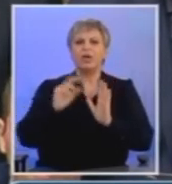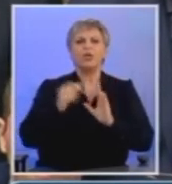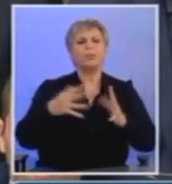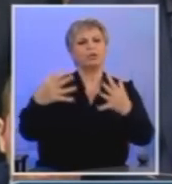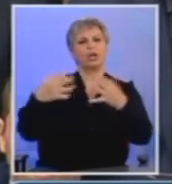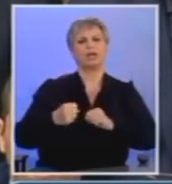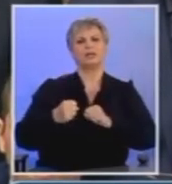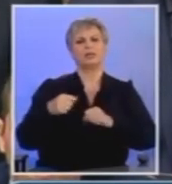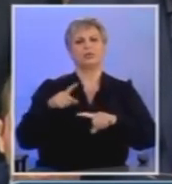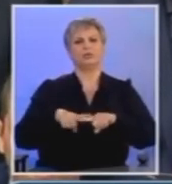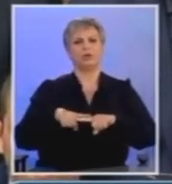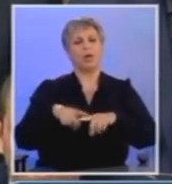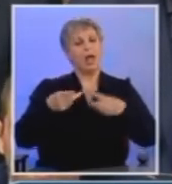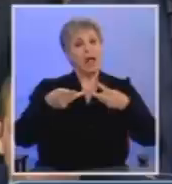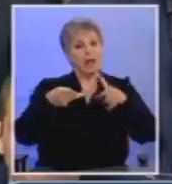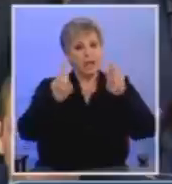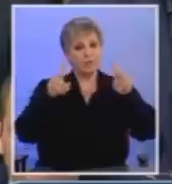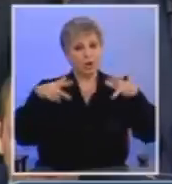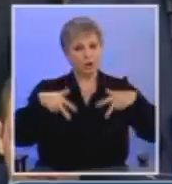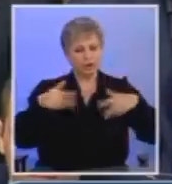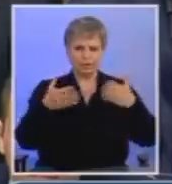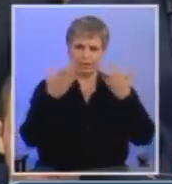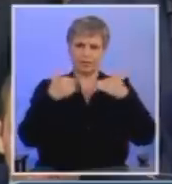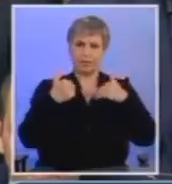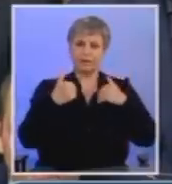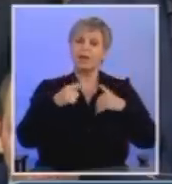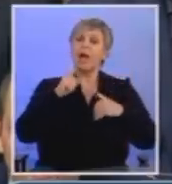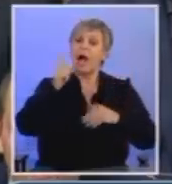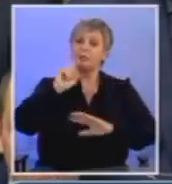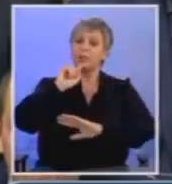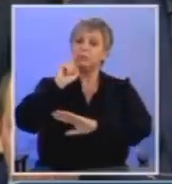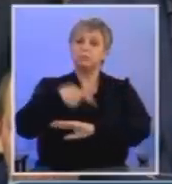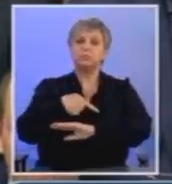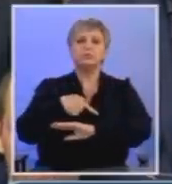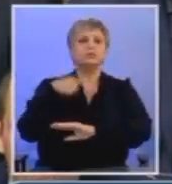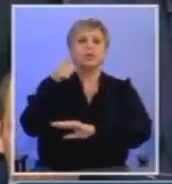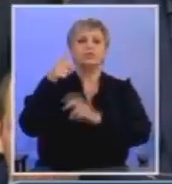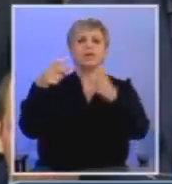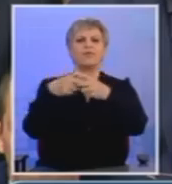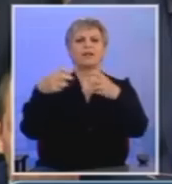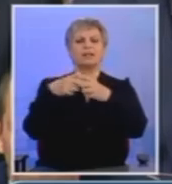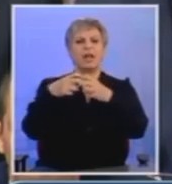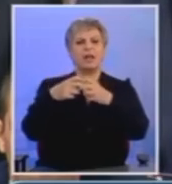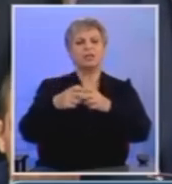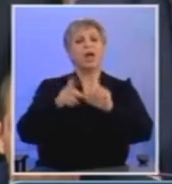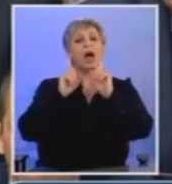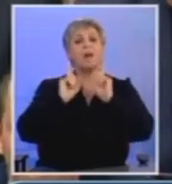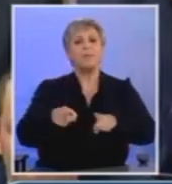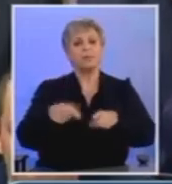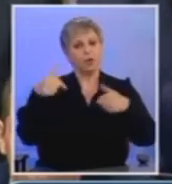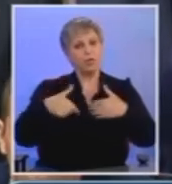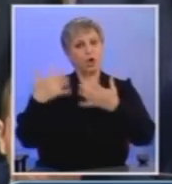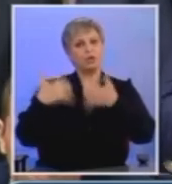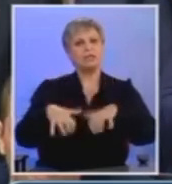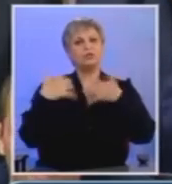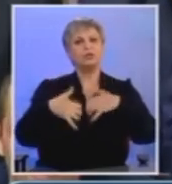στοιχεία ελευθέρου κράτους αυτό να επιβάλλουν οι έμποροι των εθνών στις Βρυξέλλες το πώς θα λειτουργεί. Φτάσανε